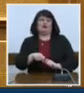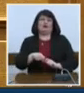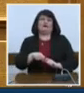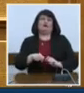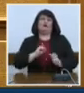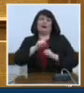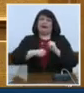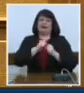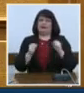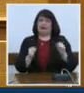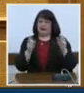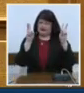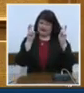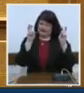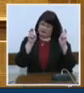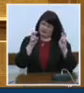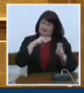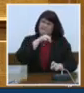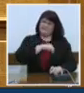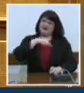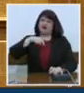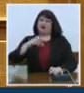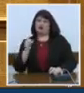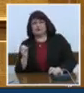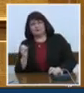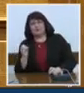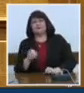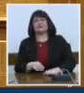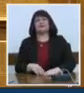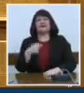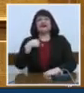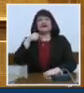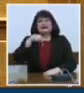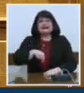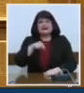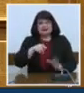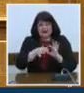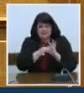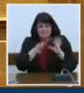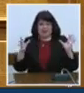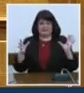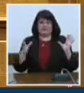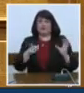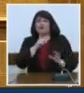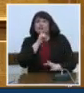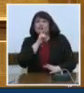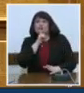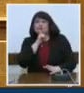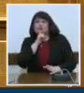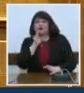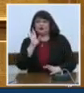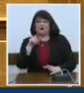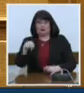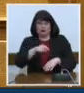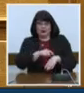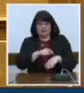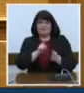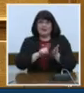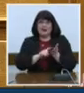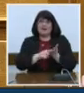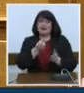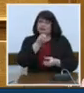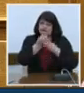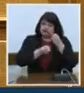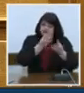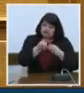Σήμερα, λοιπόν, η φωνή έσπασε τη σιωπή. Και είναι η σειρά της πράξης να σπάσει